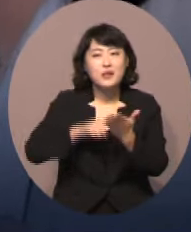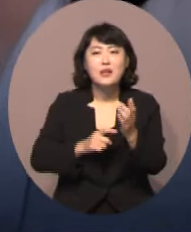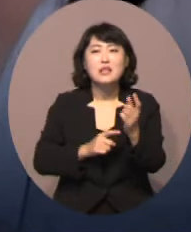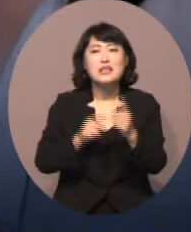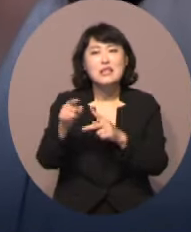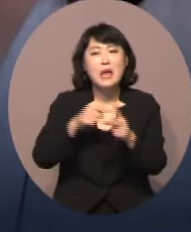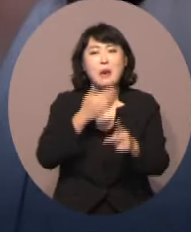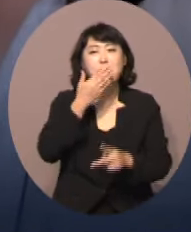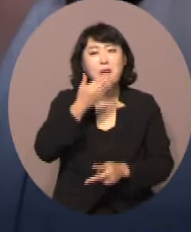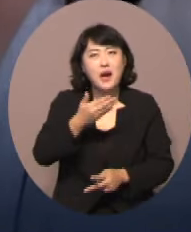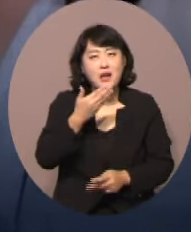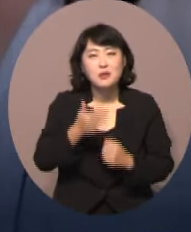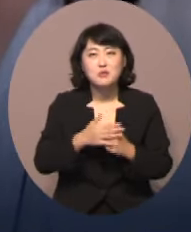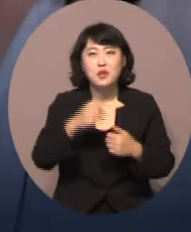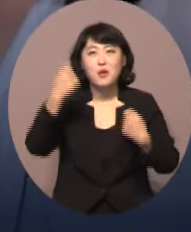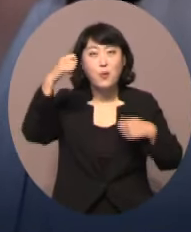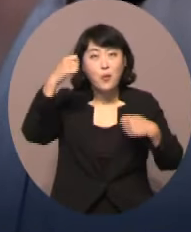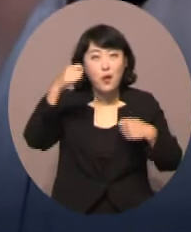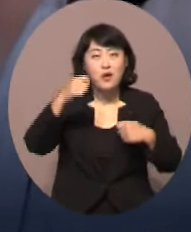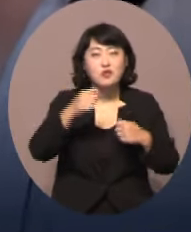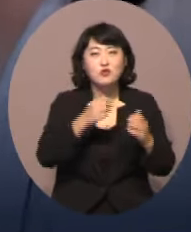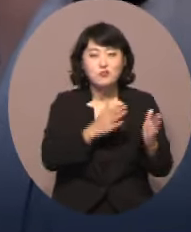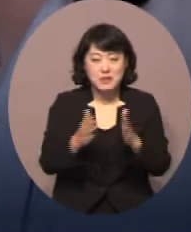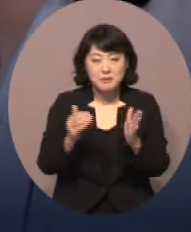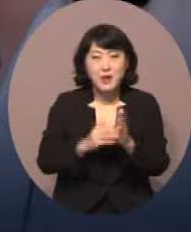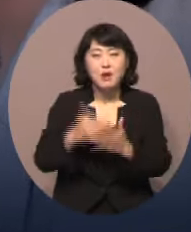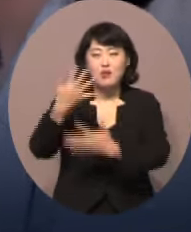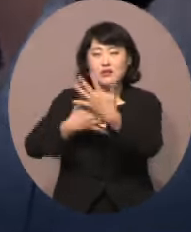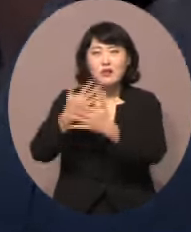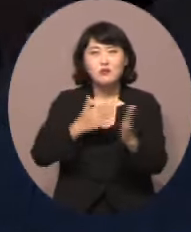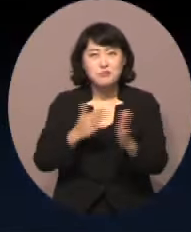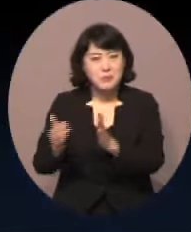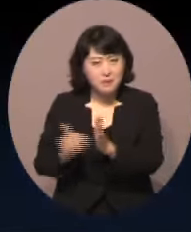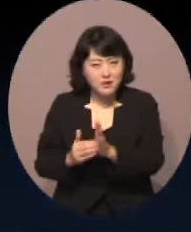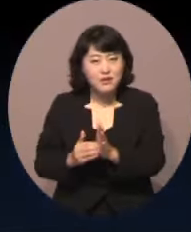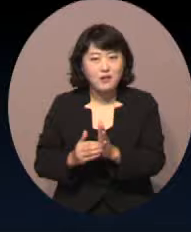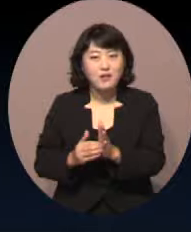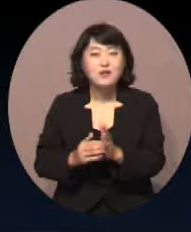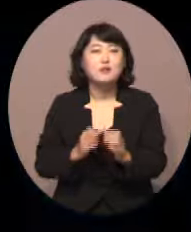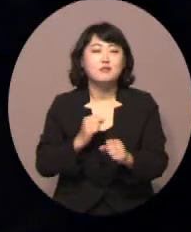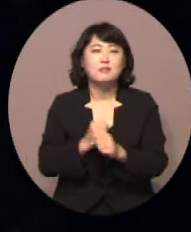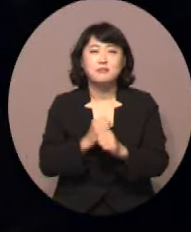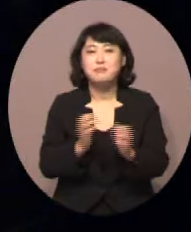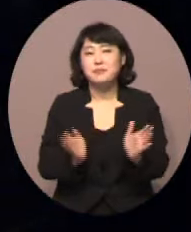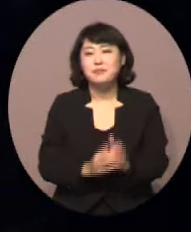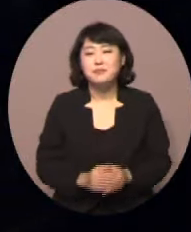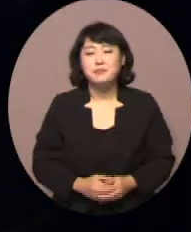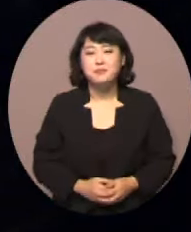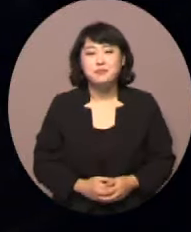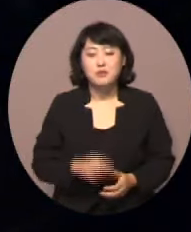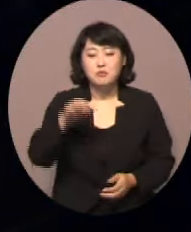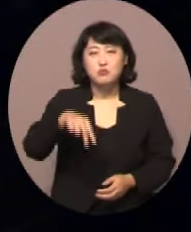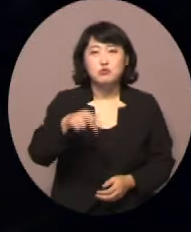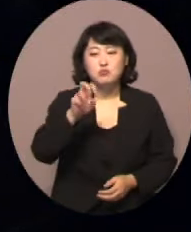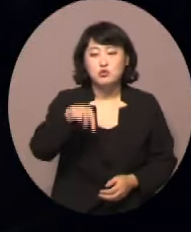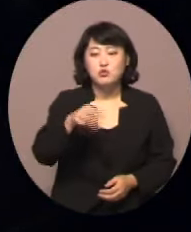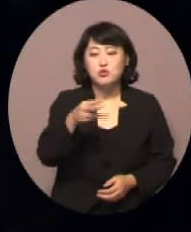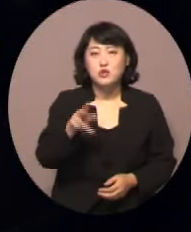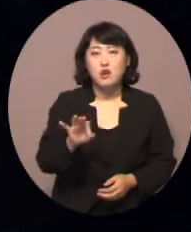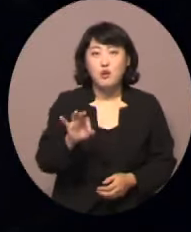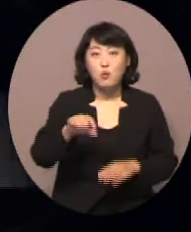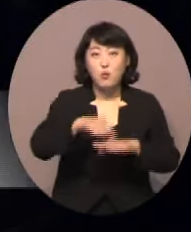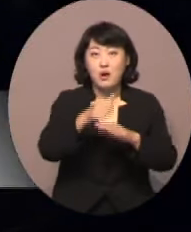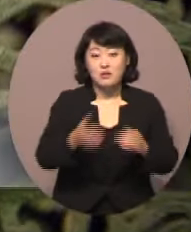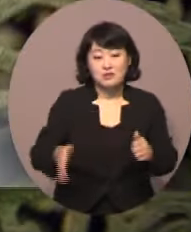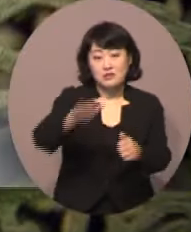수 있지 않을까라는 연출적인 요소뿐만 아니라 영상적인 부분에 있어서도 그러한 컨셉을 유지. 무령왕릉에서 출토된 유물 등